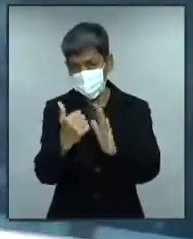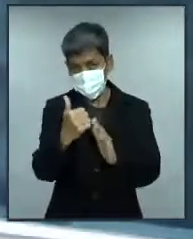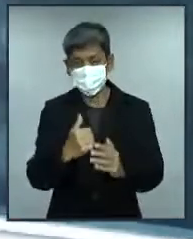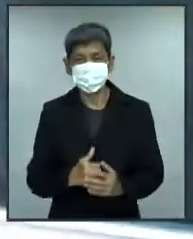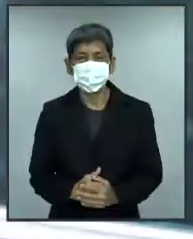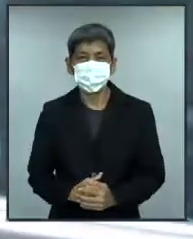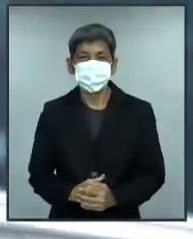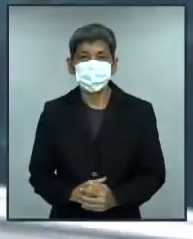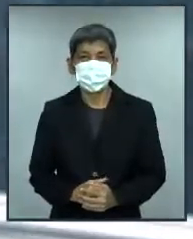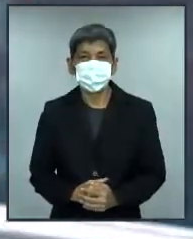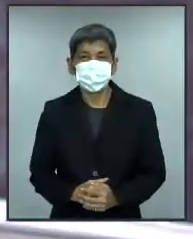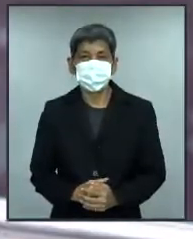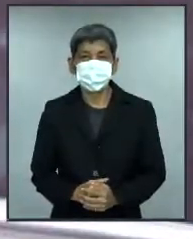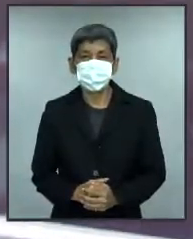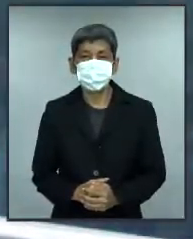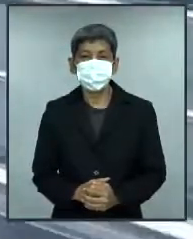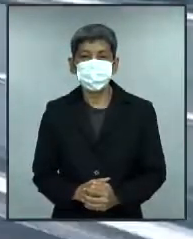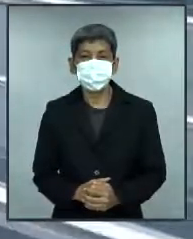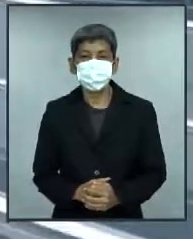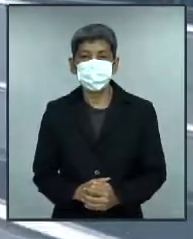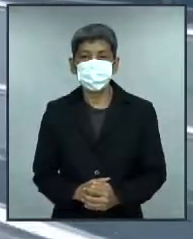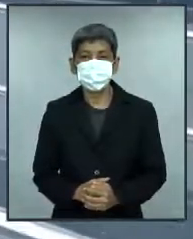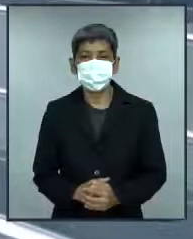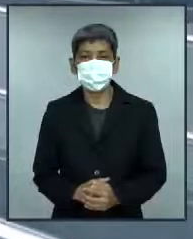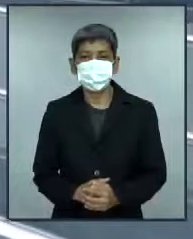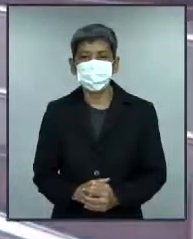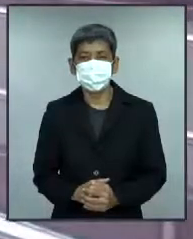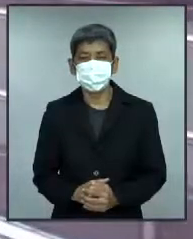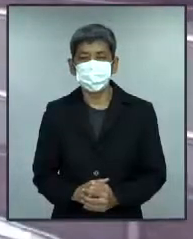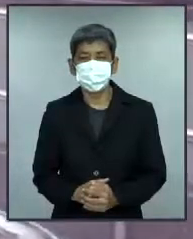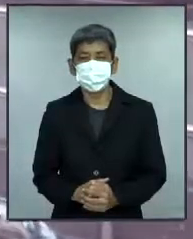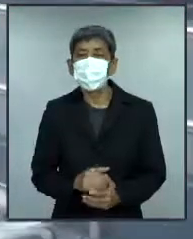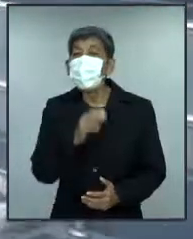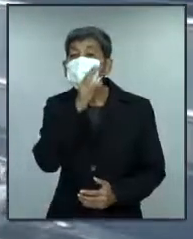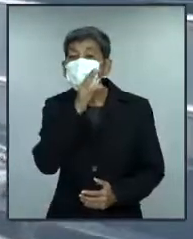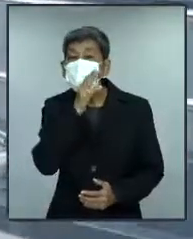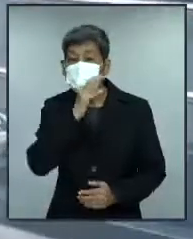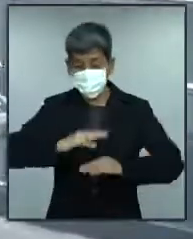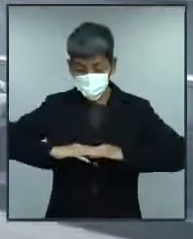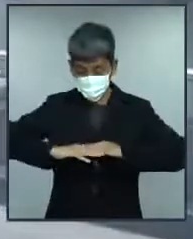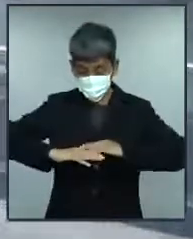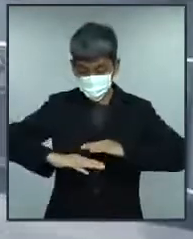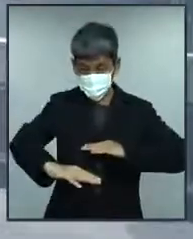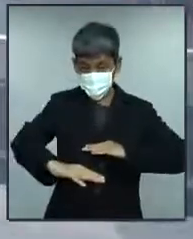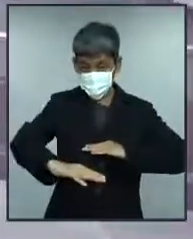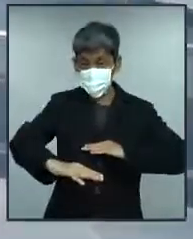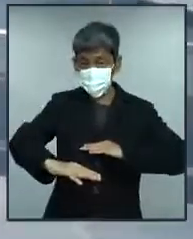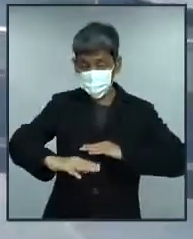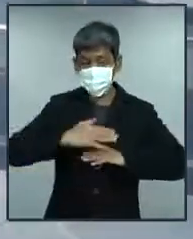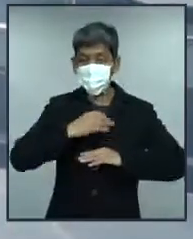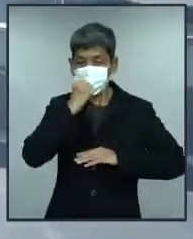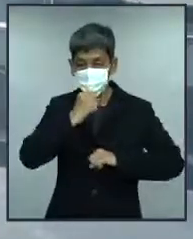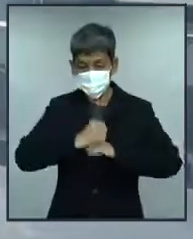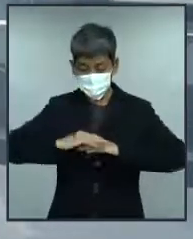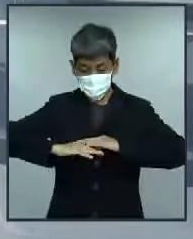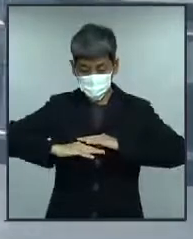ค ือถ้าเกิดตรงนี้เนี่ยองศาที่เ